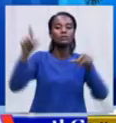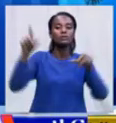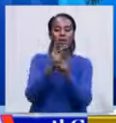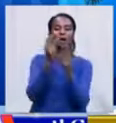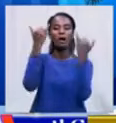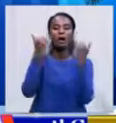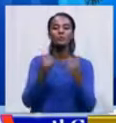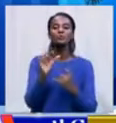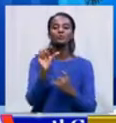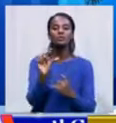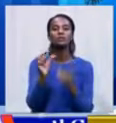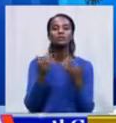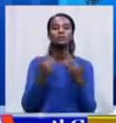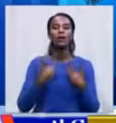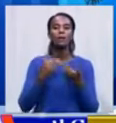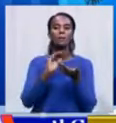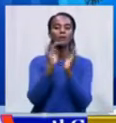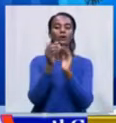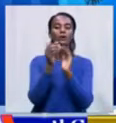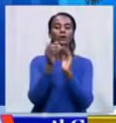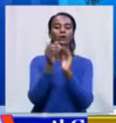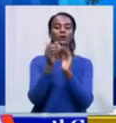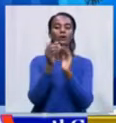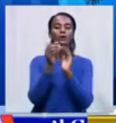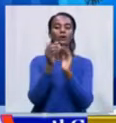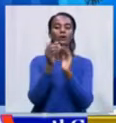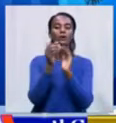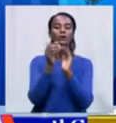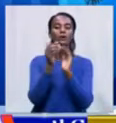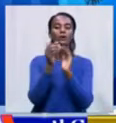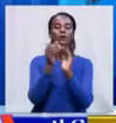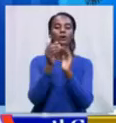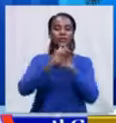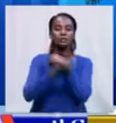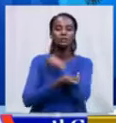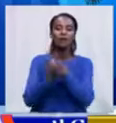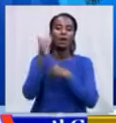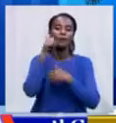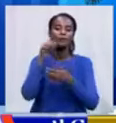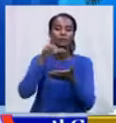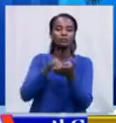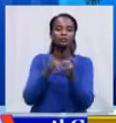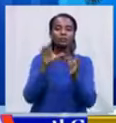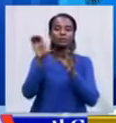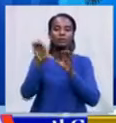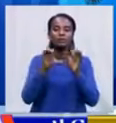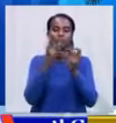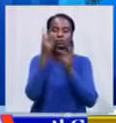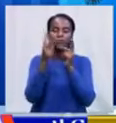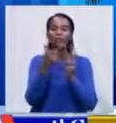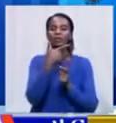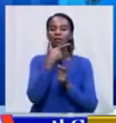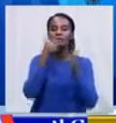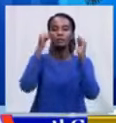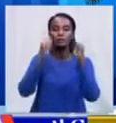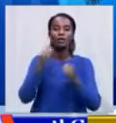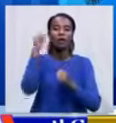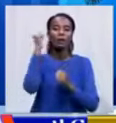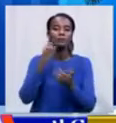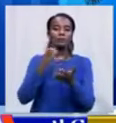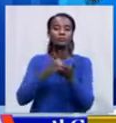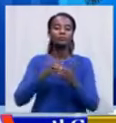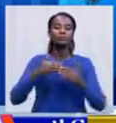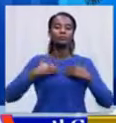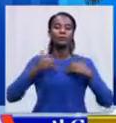አሁንም ውስንነት ያለበት መሆኑን የደቡብ ራዲዮና ቴሌቪዥን ድርጅት በሐዋሳ ከተማ ባደረገው ቅኝት ለመታዘብ ችሏል። የሐዋሳ ከተማ